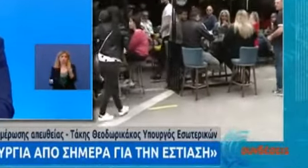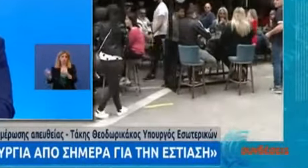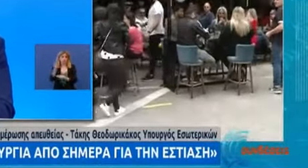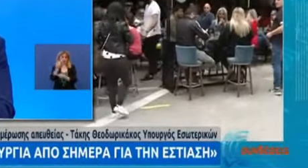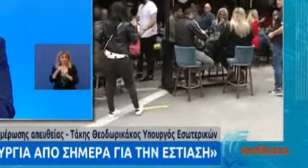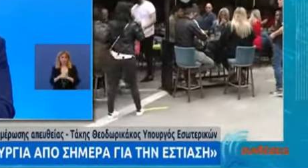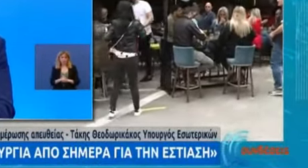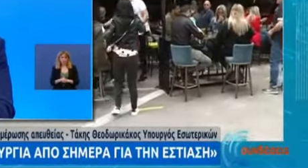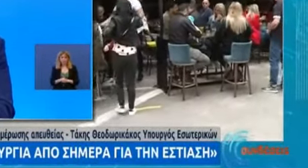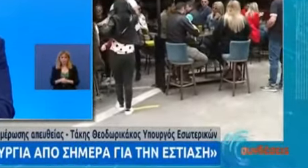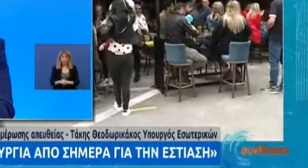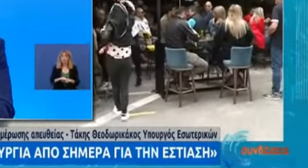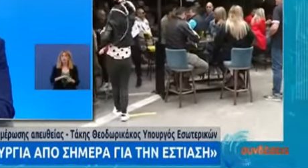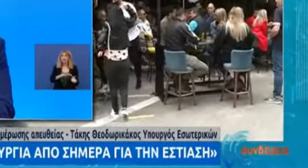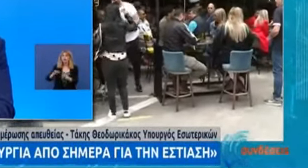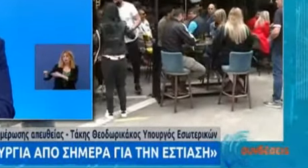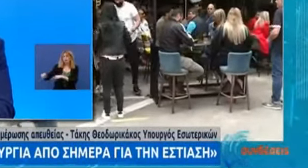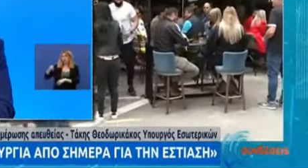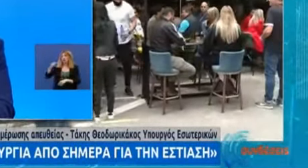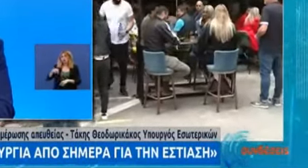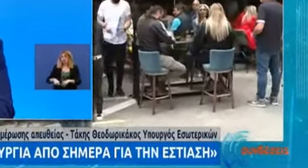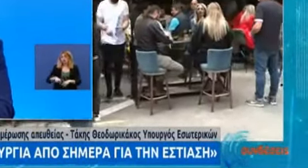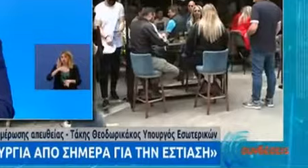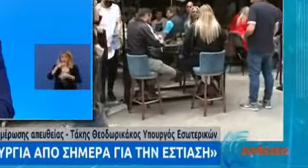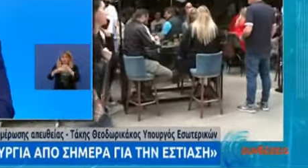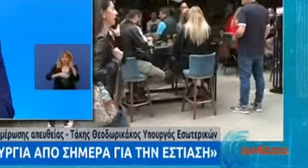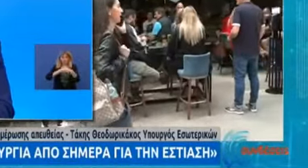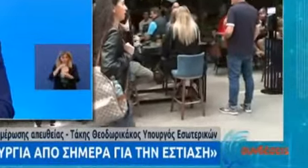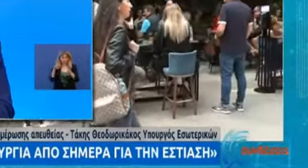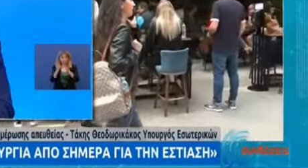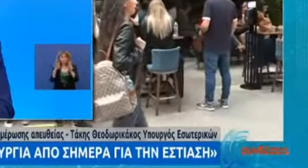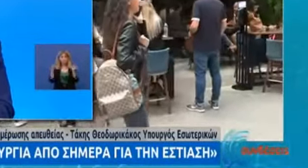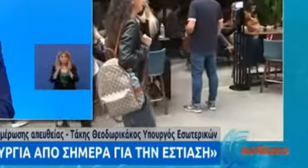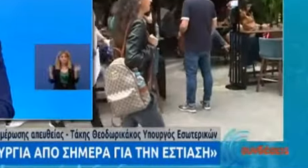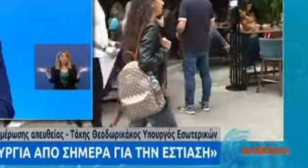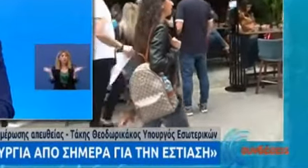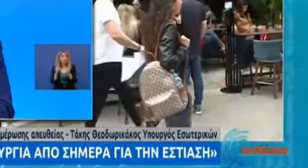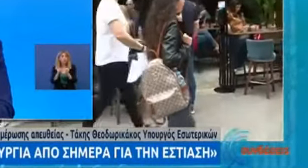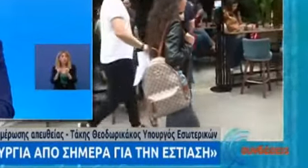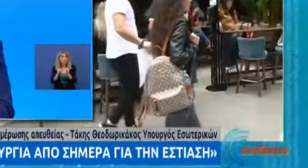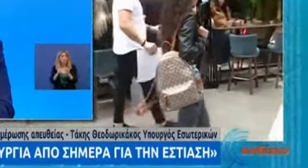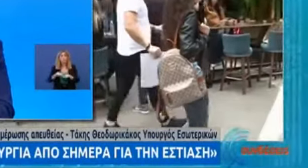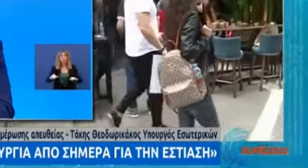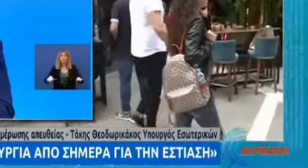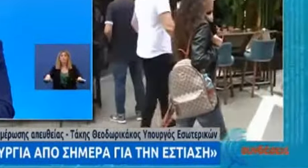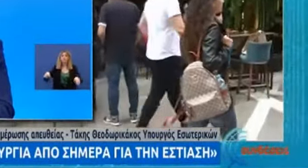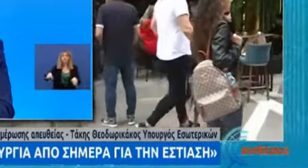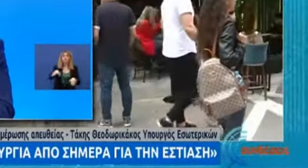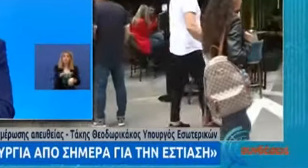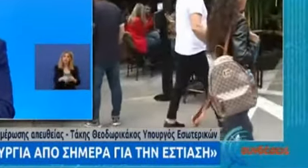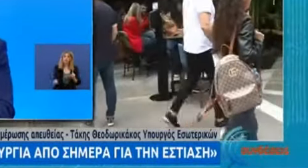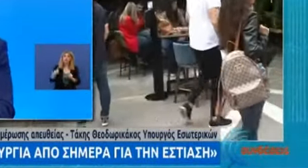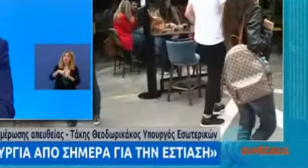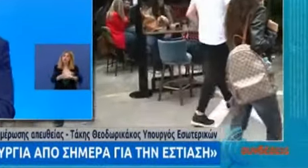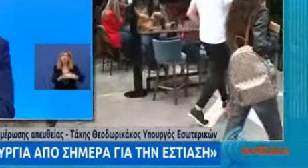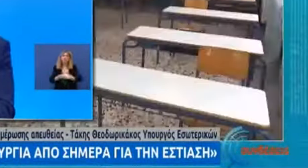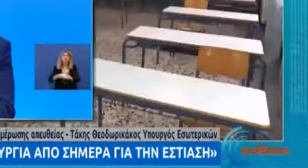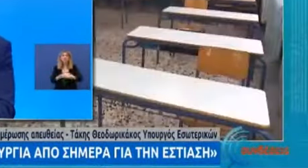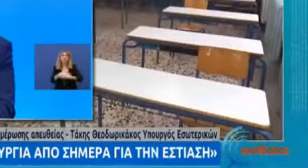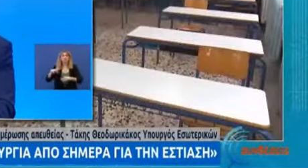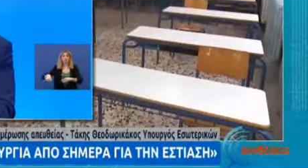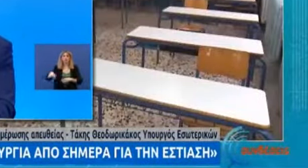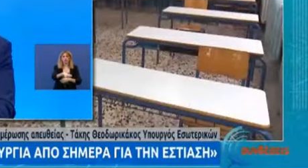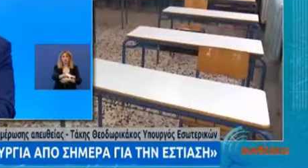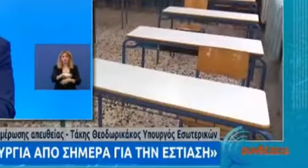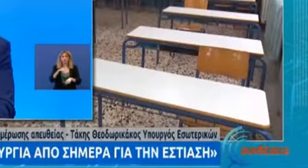που αφορούν την λειτουργία των παιδικών και βρεφικών σταθμών. Όπως γνωρίζετε, στους 1.600 παιδικούς και